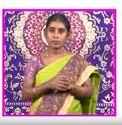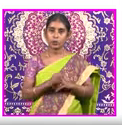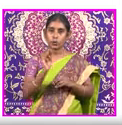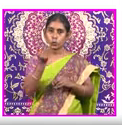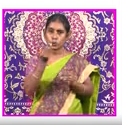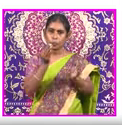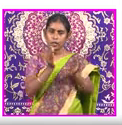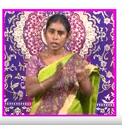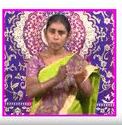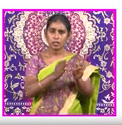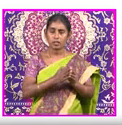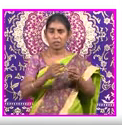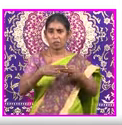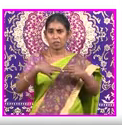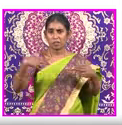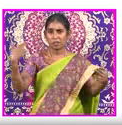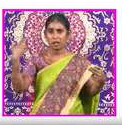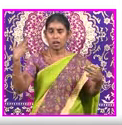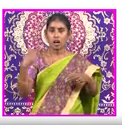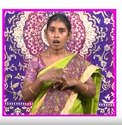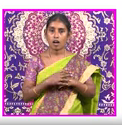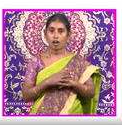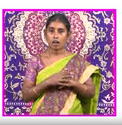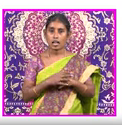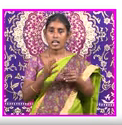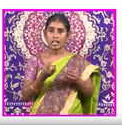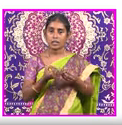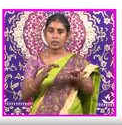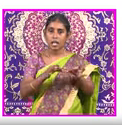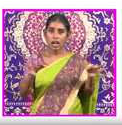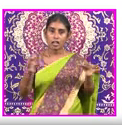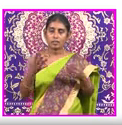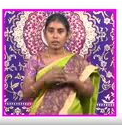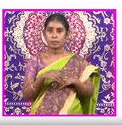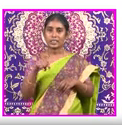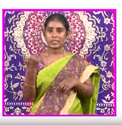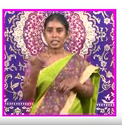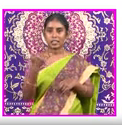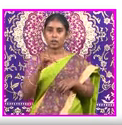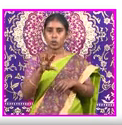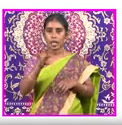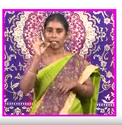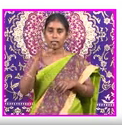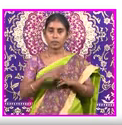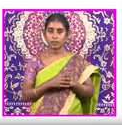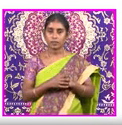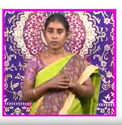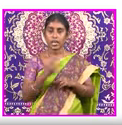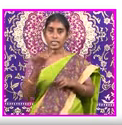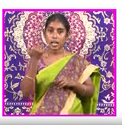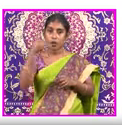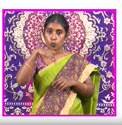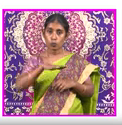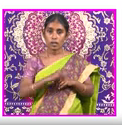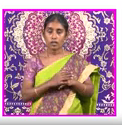குறிப்பிட்ட பகுதியின் நீண்ட கால வானிலையின் சராசரியாகும். உதாரணமாக இப்போ சென்னைன்னு ஒரு இடம் எடுத்துக்கிறோம், அந்த